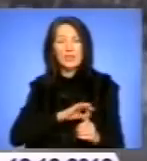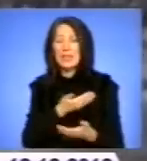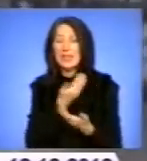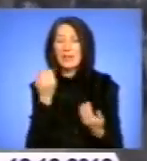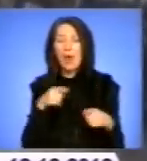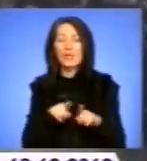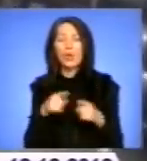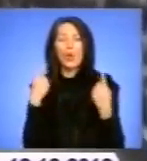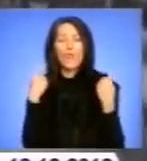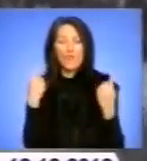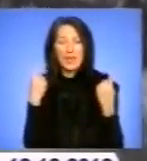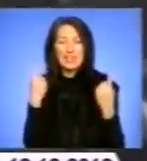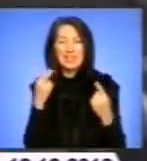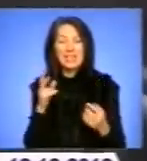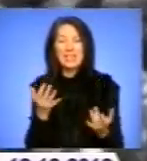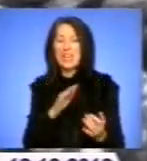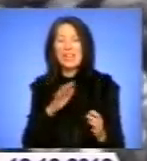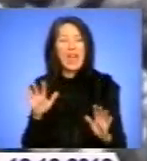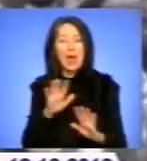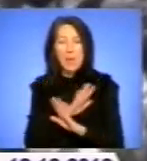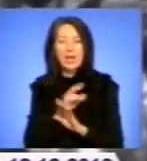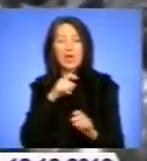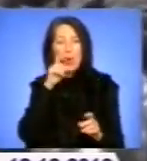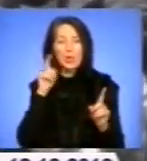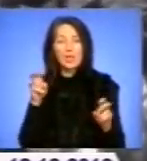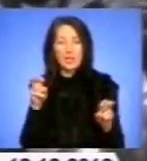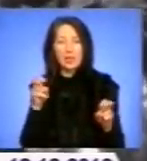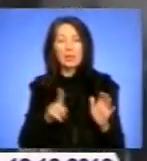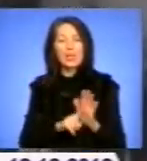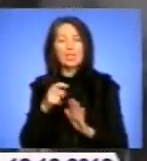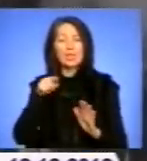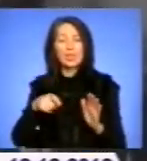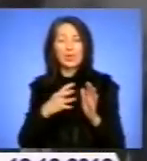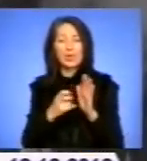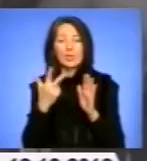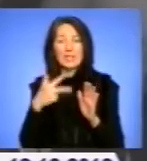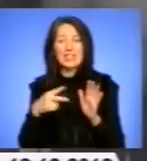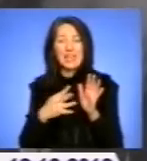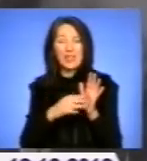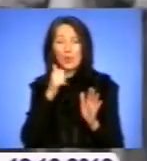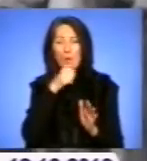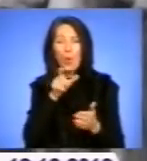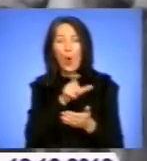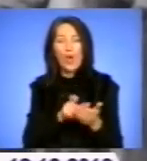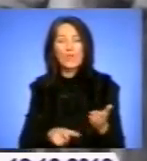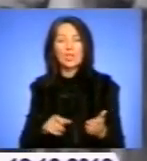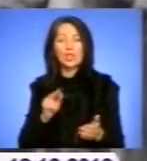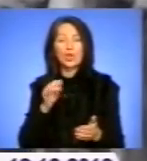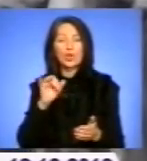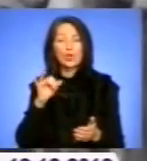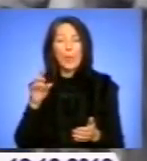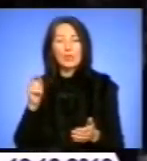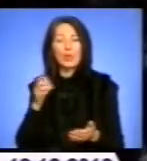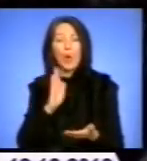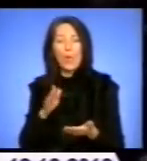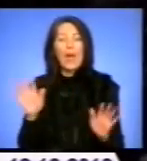такої величі, як «Ще не вмерла Україна». Починаючи з 1939 року, вірш Чубинського став гімном Карпатської України.